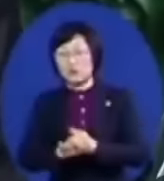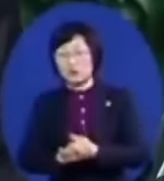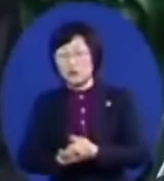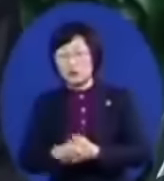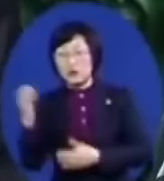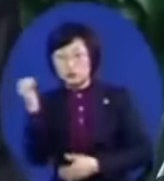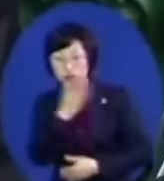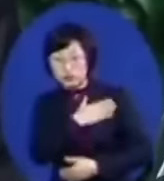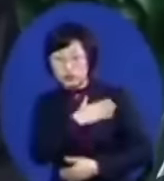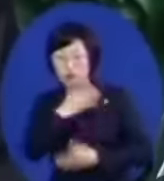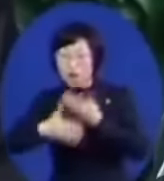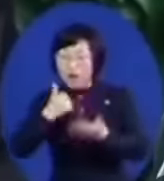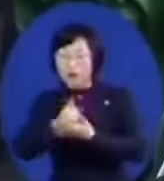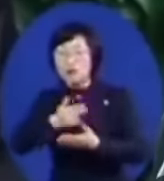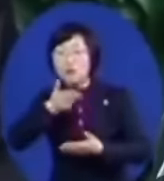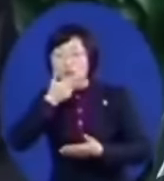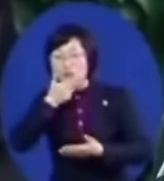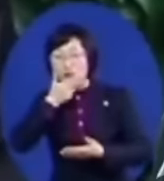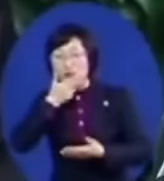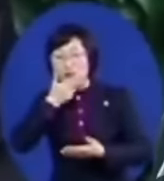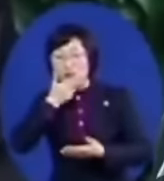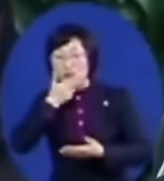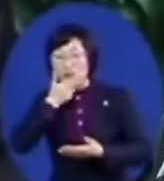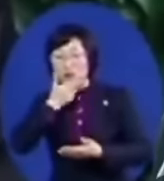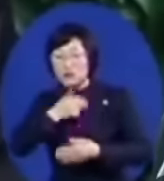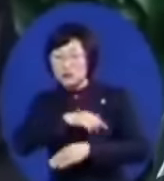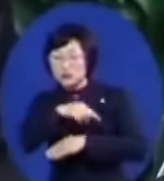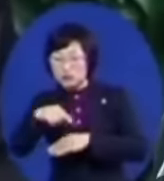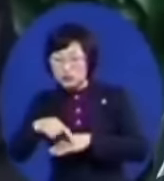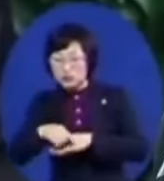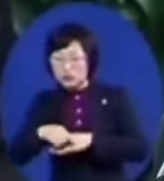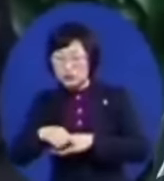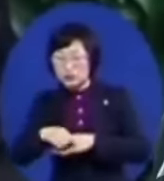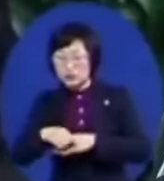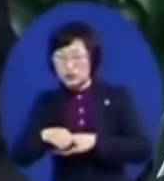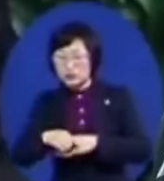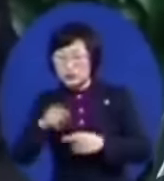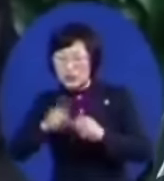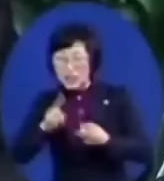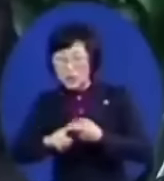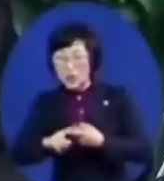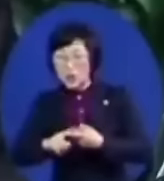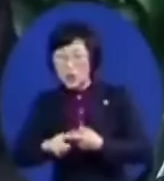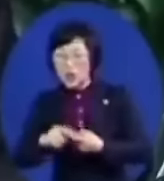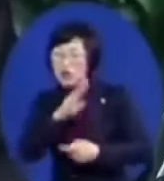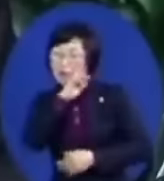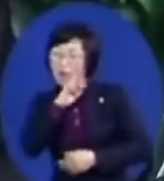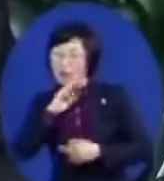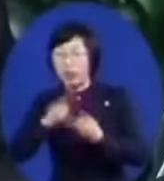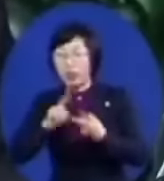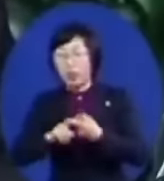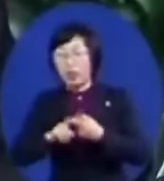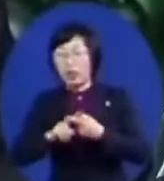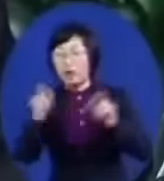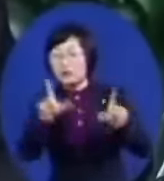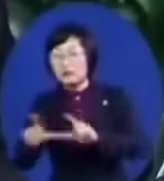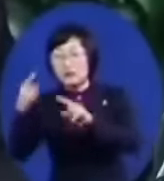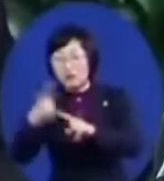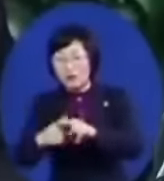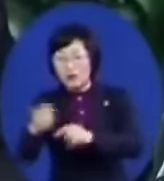부자는 하나님 없이 육신 정욕, 안욕의 정욕, 이성의 찬을 따라 살다가 불꽃 가운데